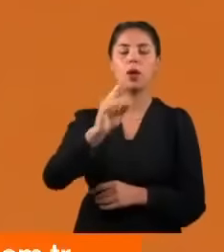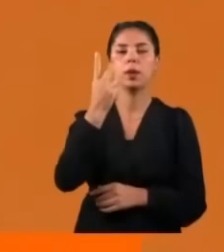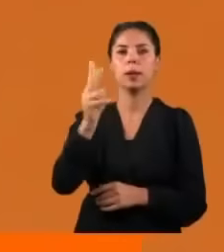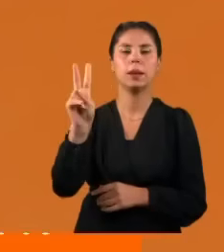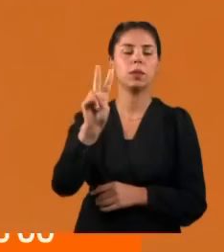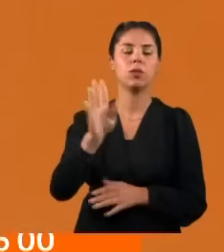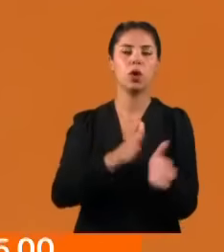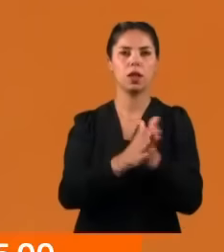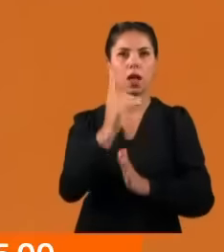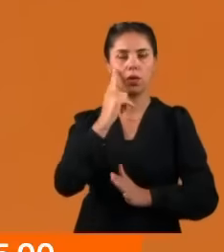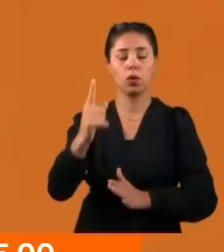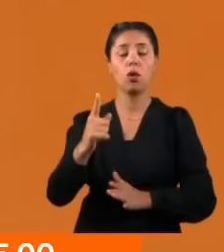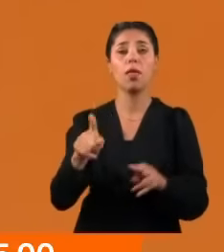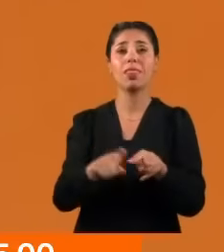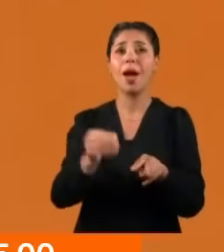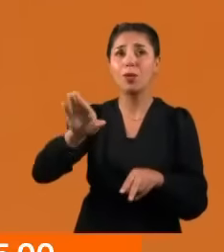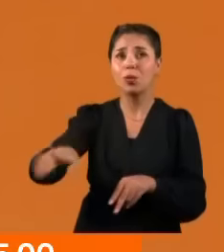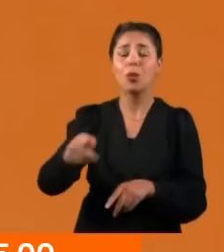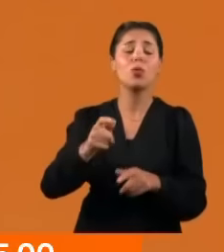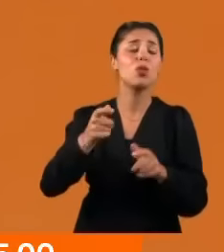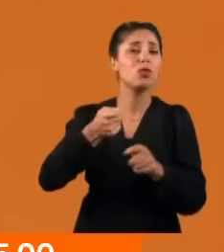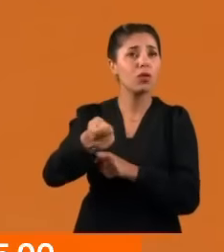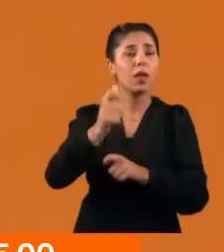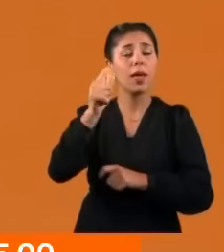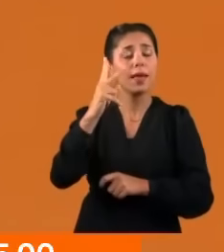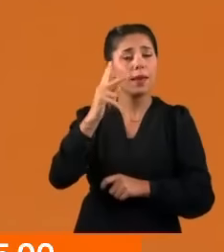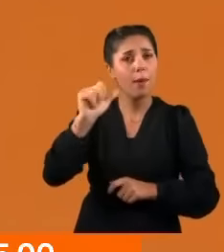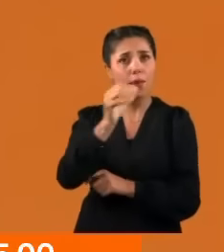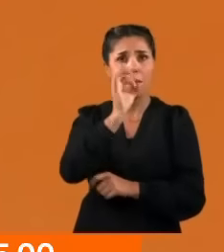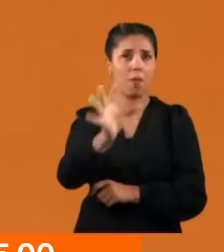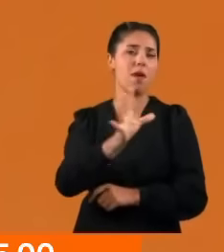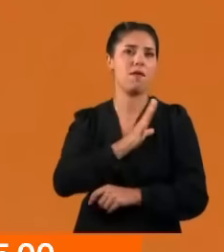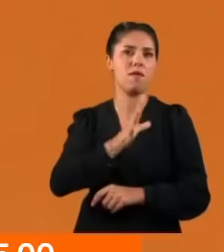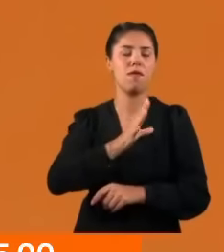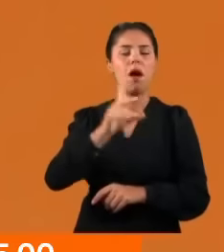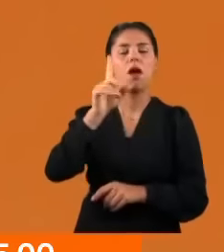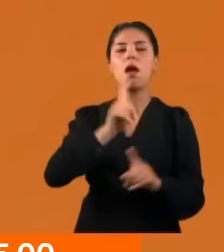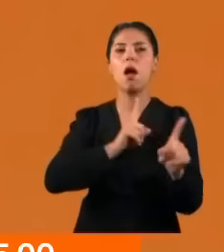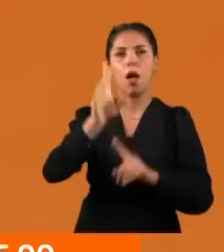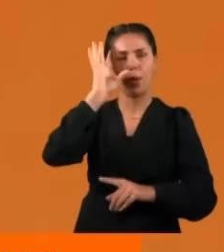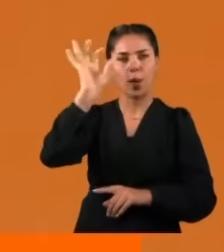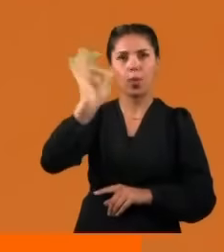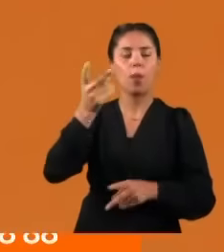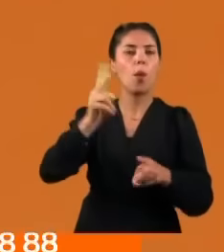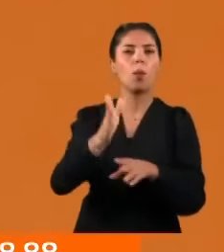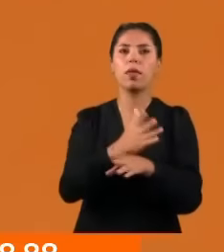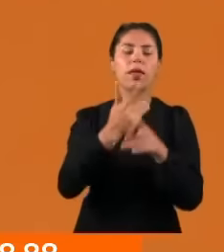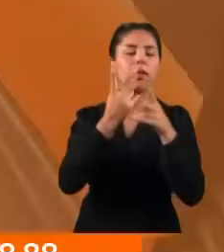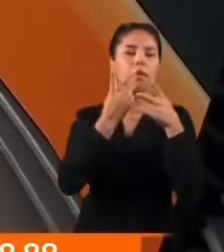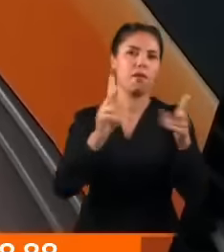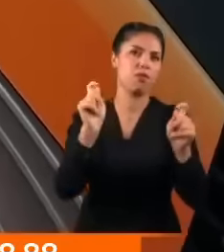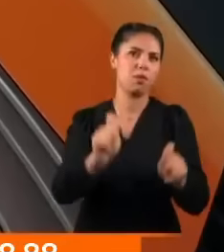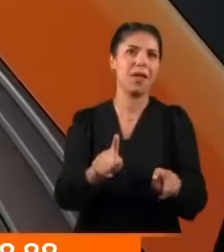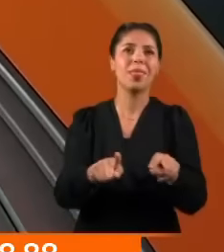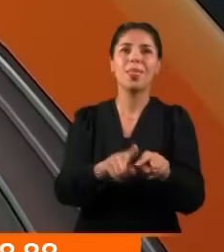Narin Güran cinayetinde iki önemli gelişme var. Adli tıp kan donduran ölüm nedenini açıkladı.